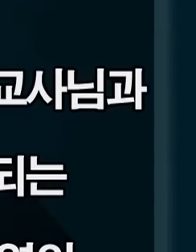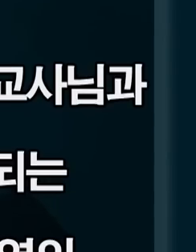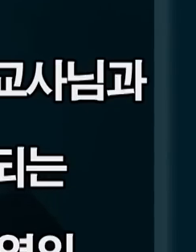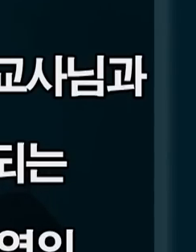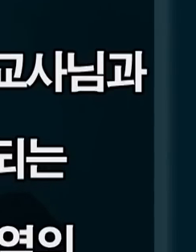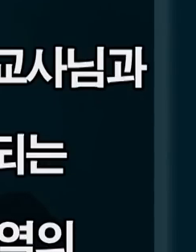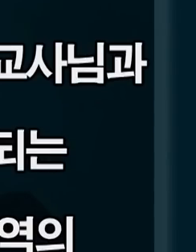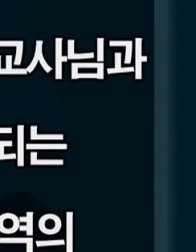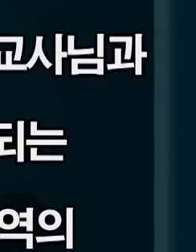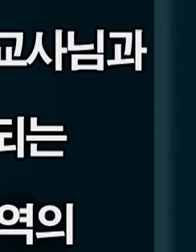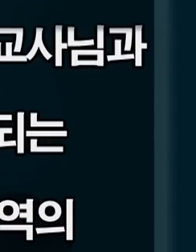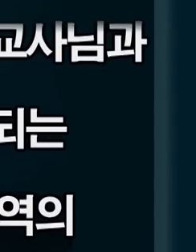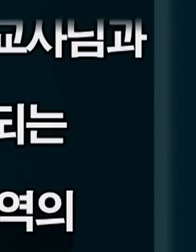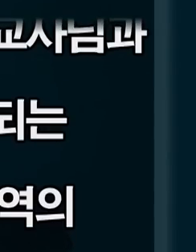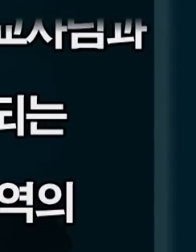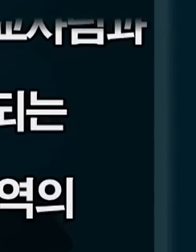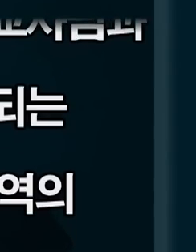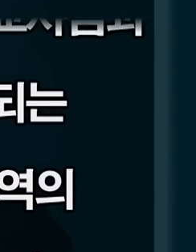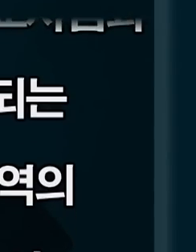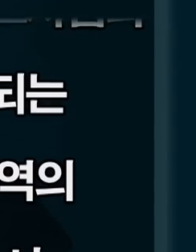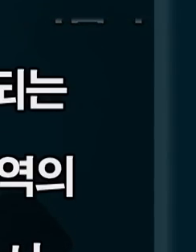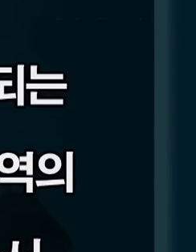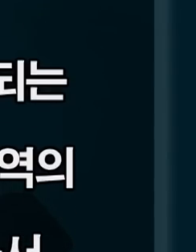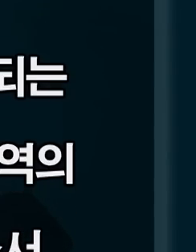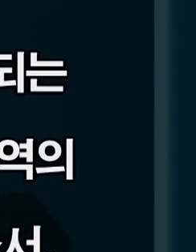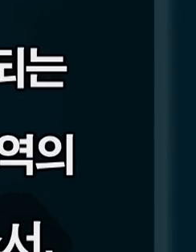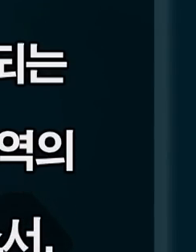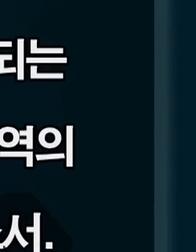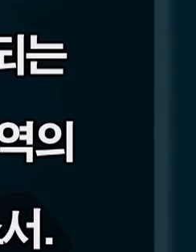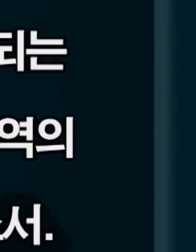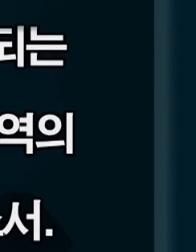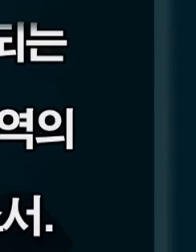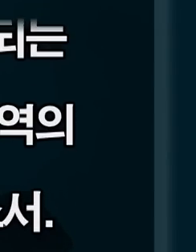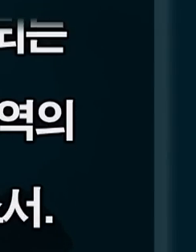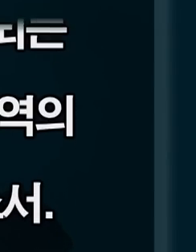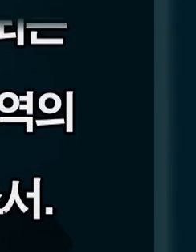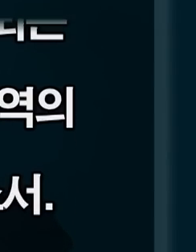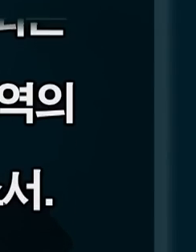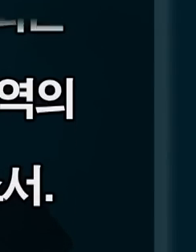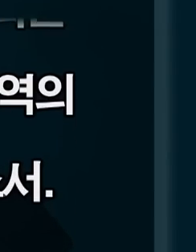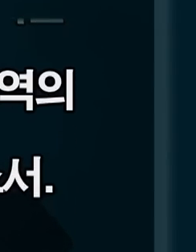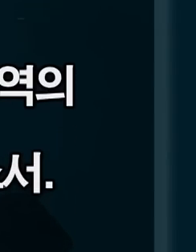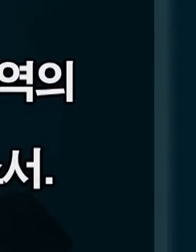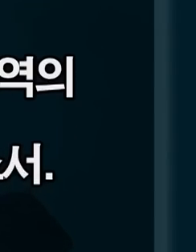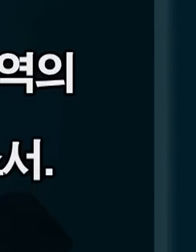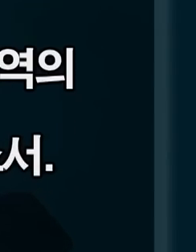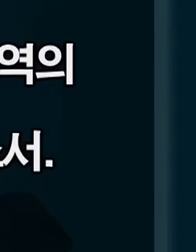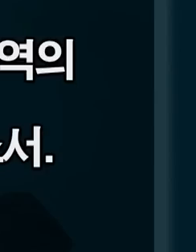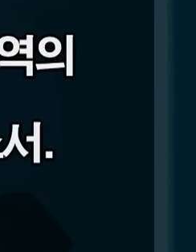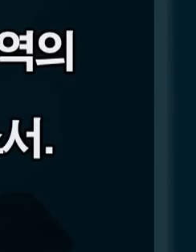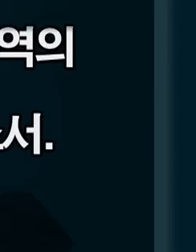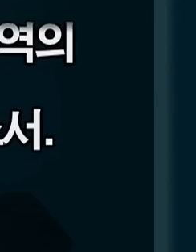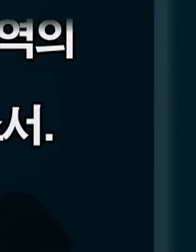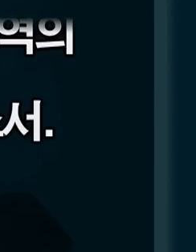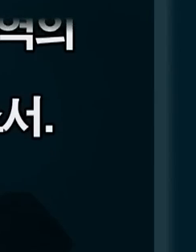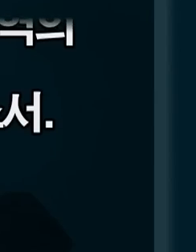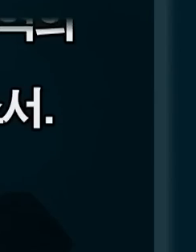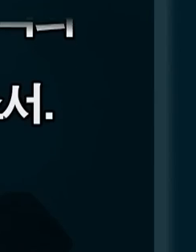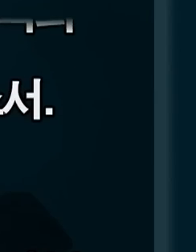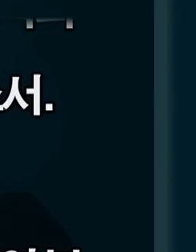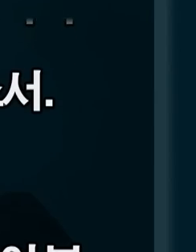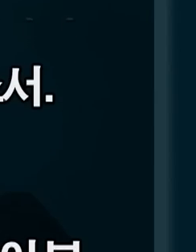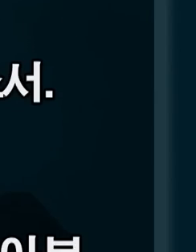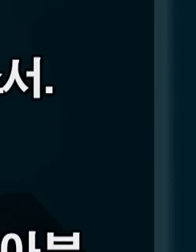하시고 케넷 맥켄시 학교에서 진행되는 태권도 사역과 성경 수업을 통해 남방